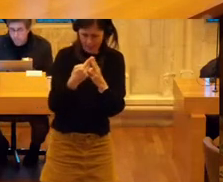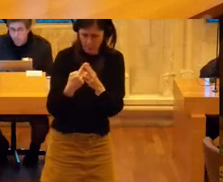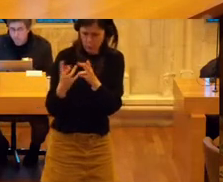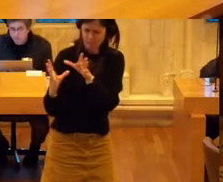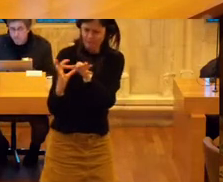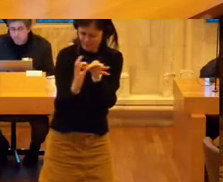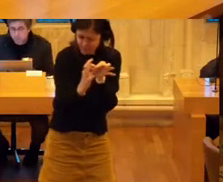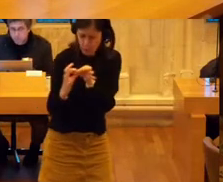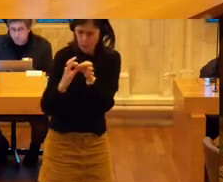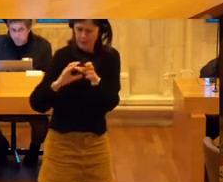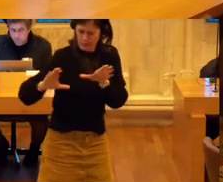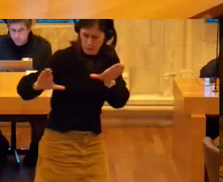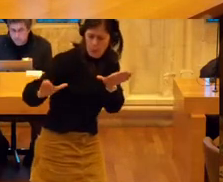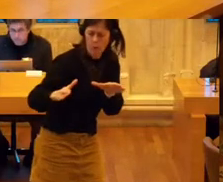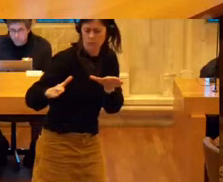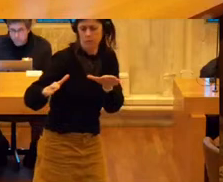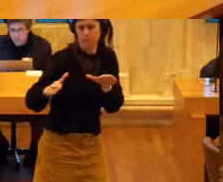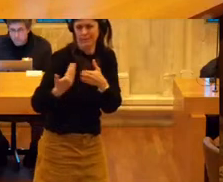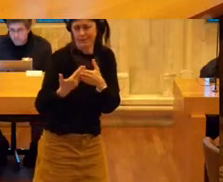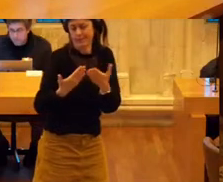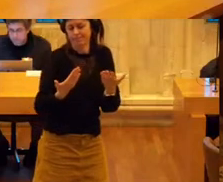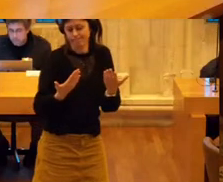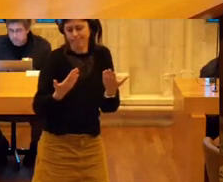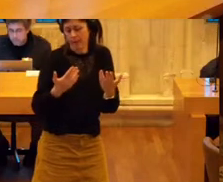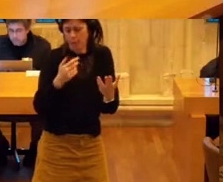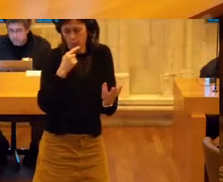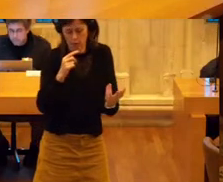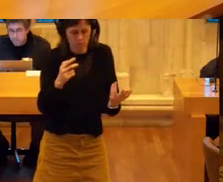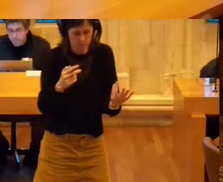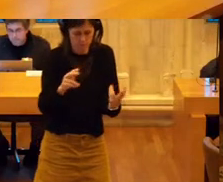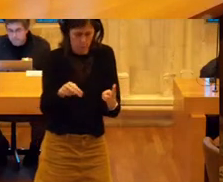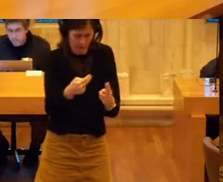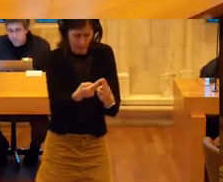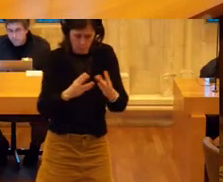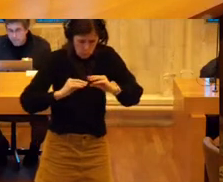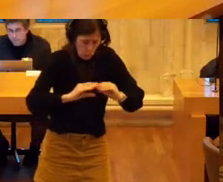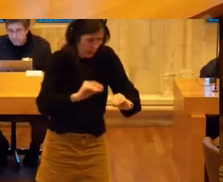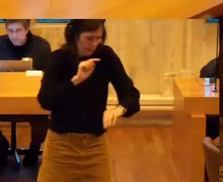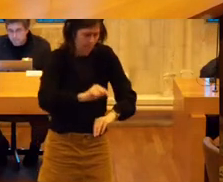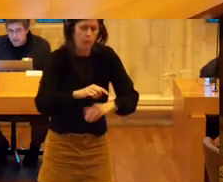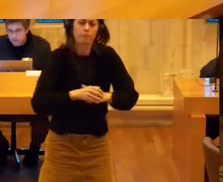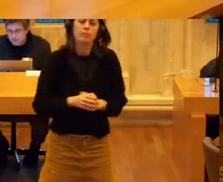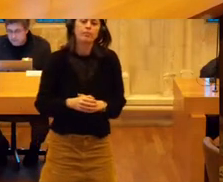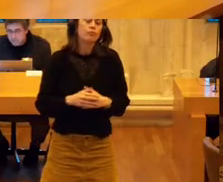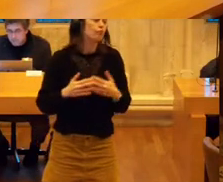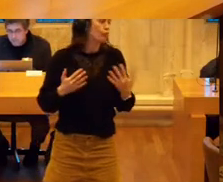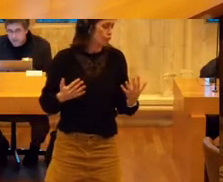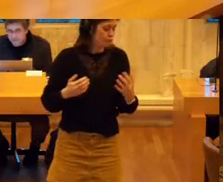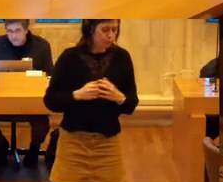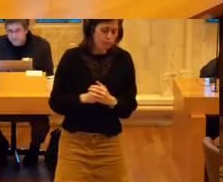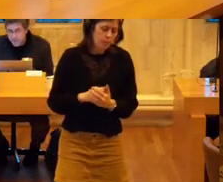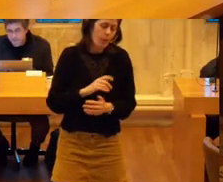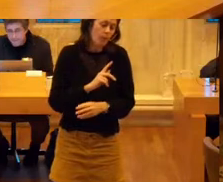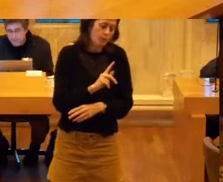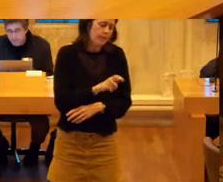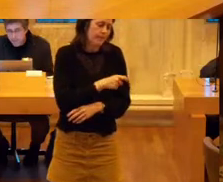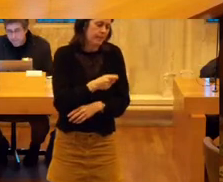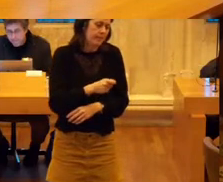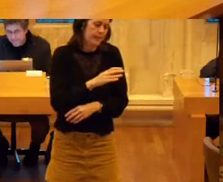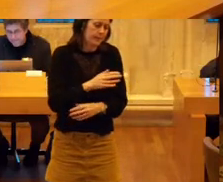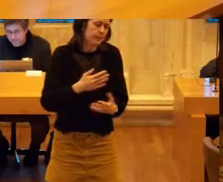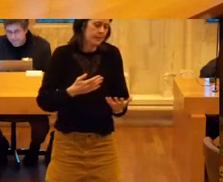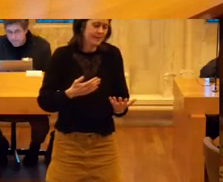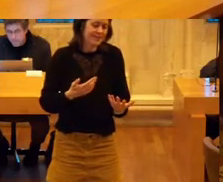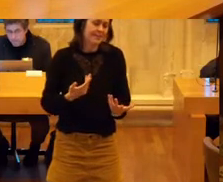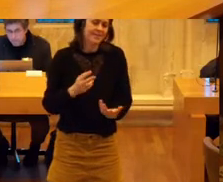aux situations qu'on observe, et essayer d'y apporter des réponses les plus pragmatiques possibles. Mais ce que je voulais vous dire, c'est qu'évidemment, ça fait partie des